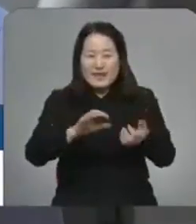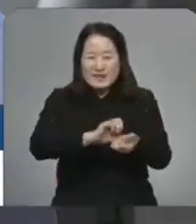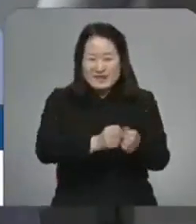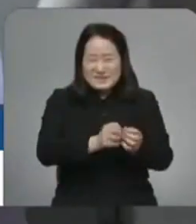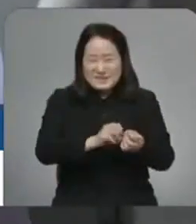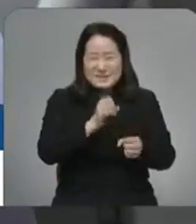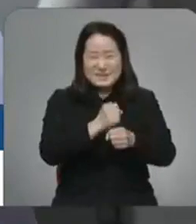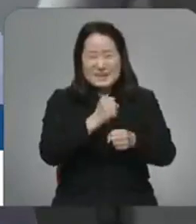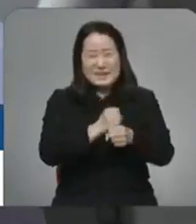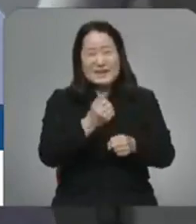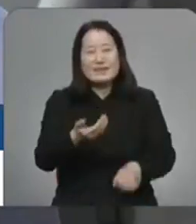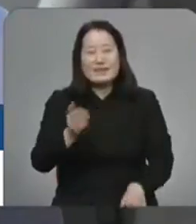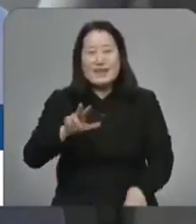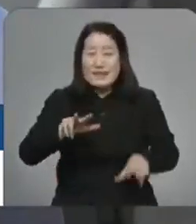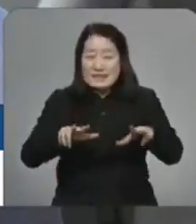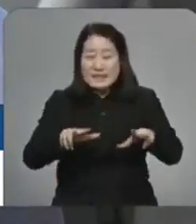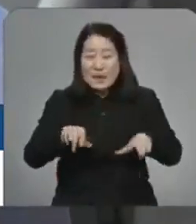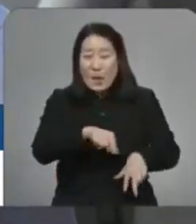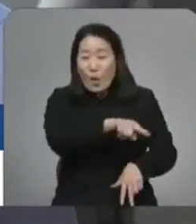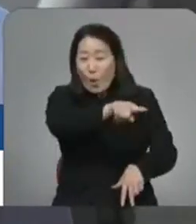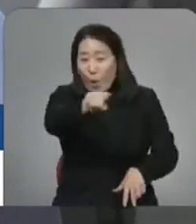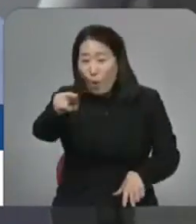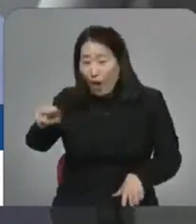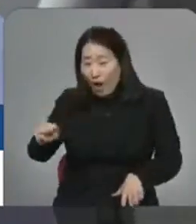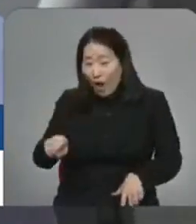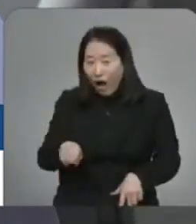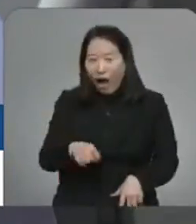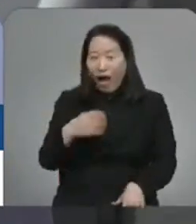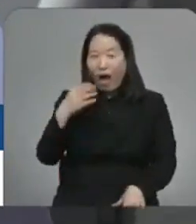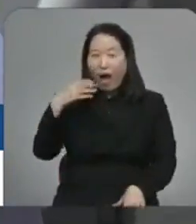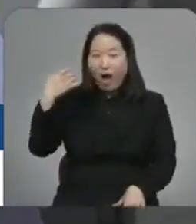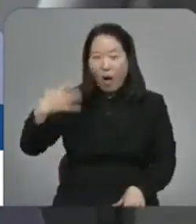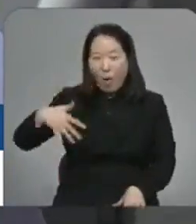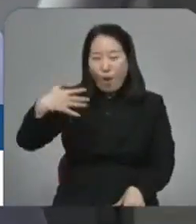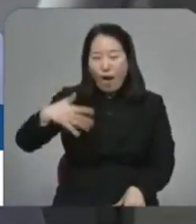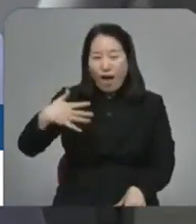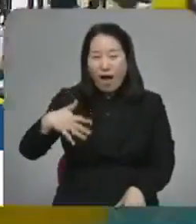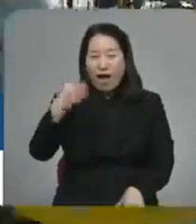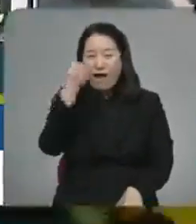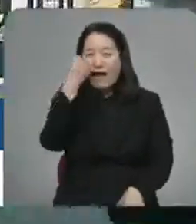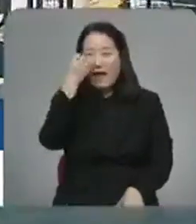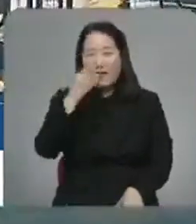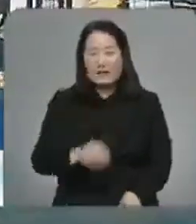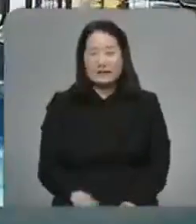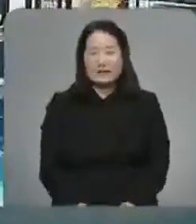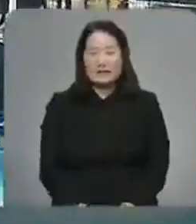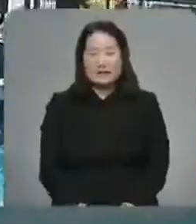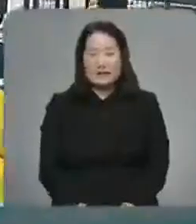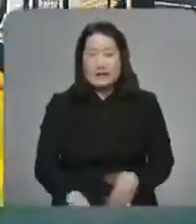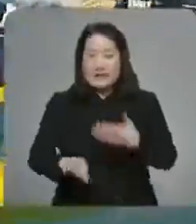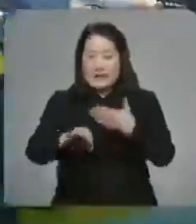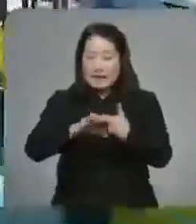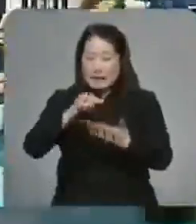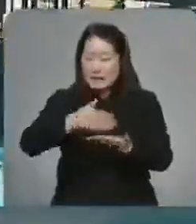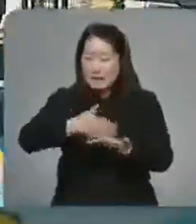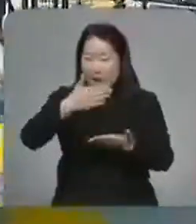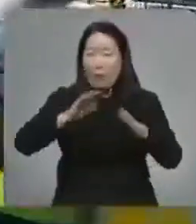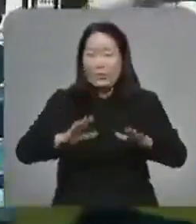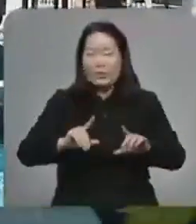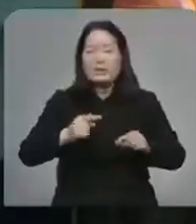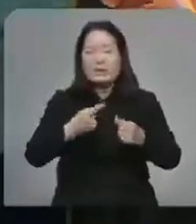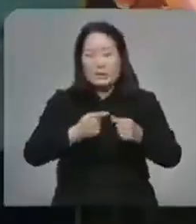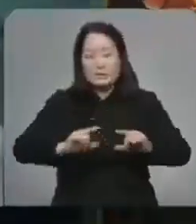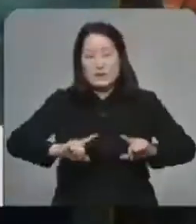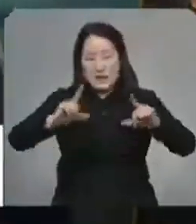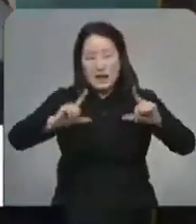여기에 레고로 막 이거 만들어져 있어서 엄청 신기했어요. 임시 개장 첫날 가족과